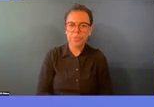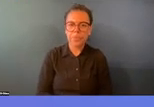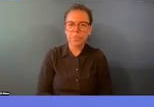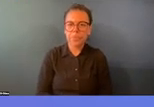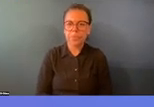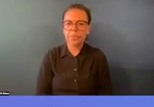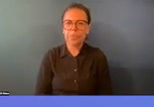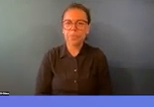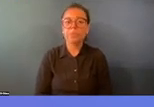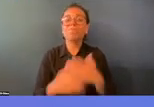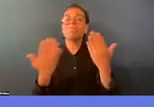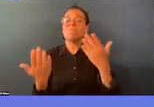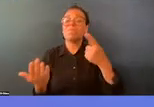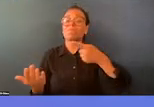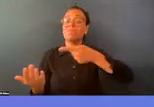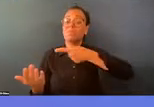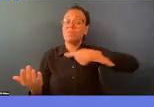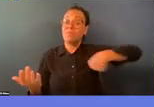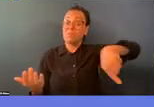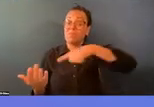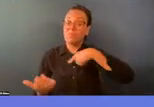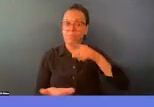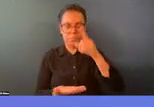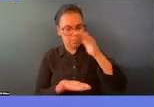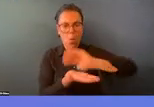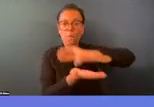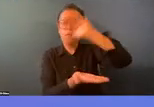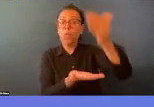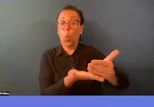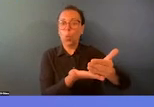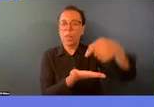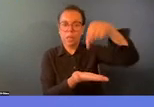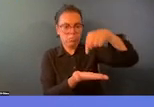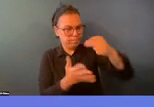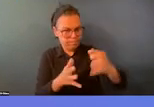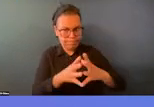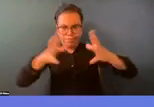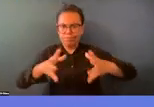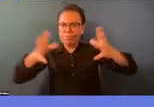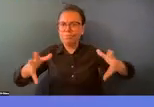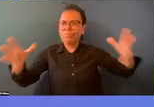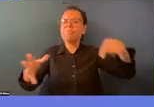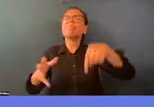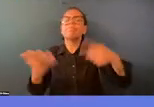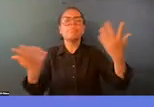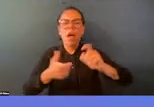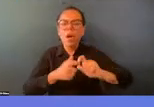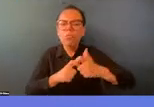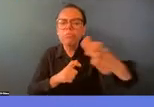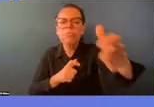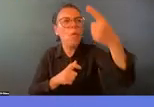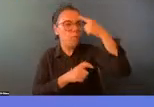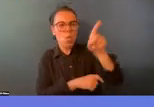Необходимо увеличить финансирование гендерных климатических исследований, расширение накопленного опыта по